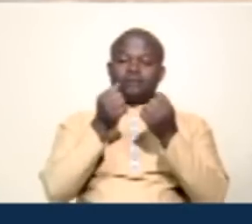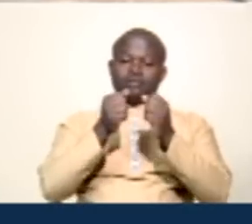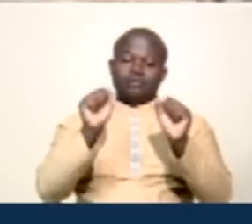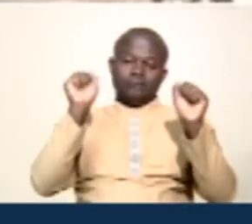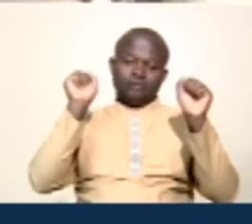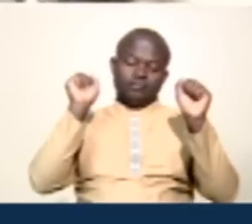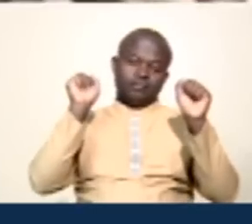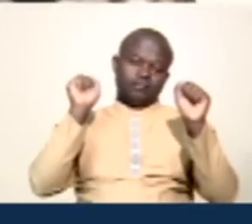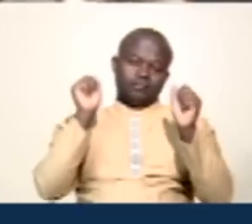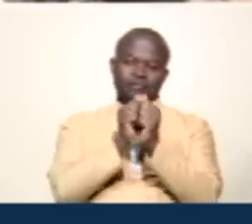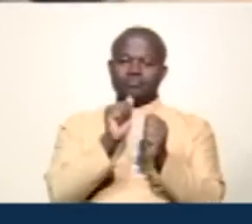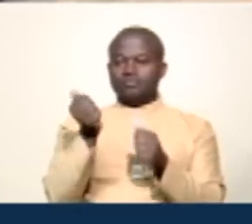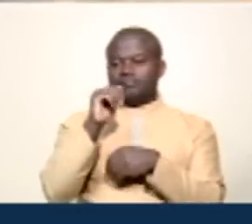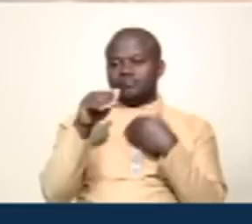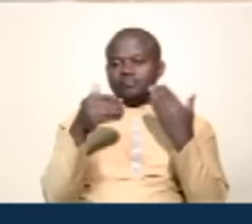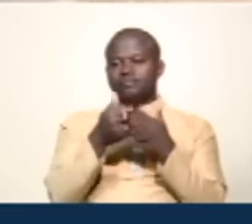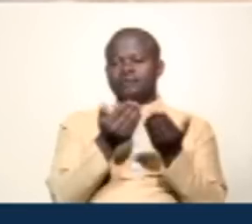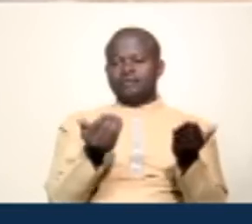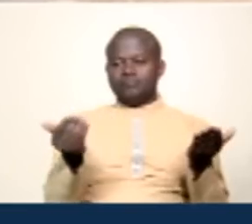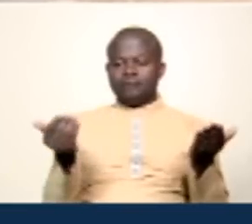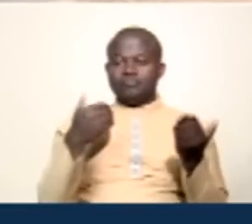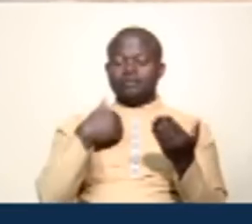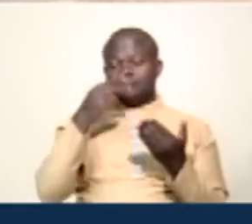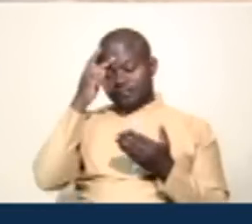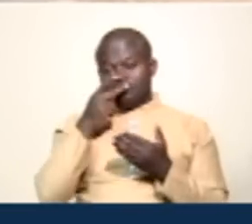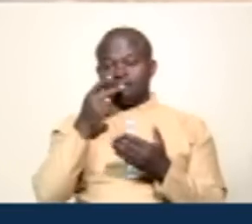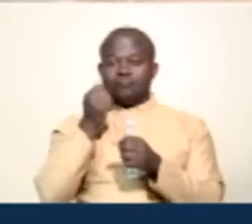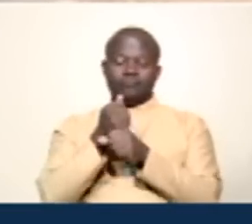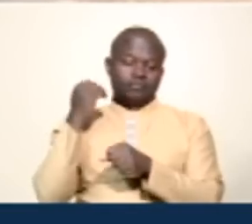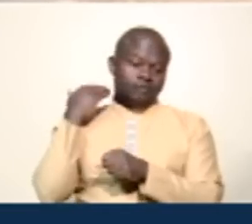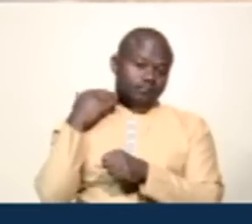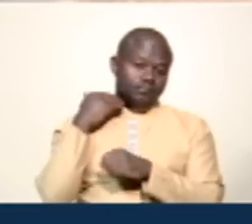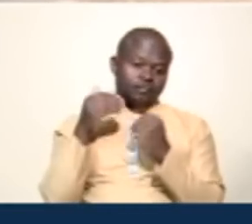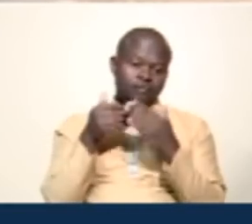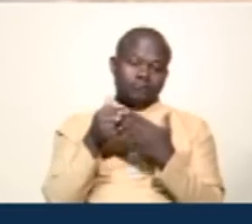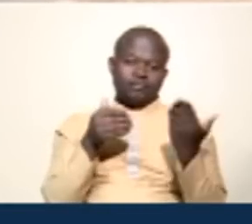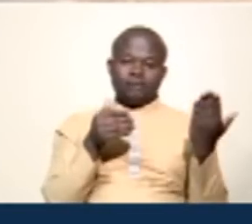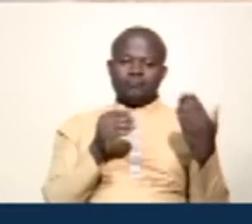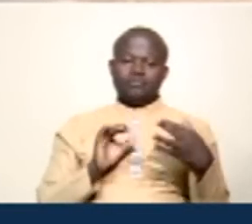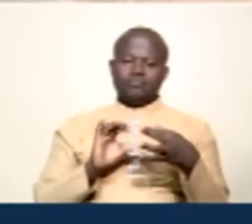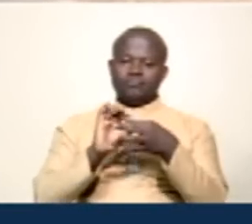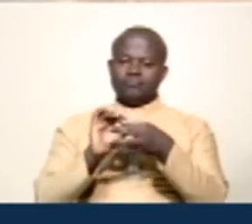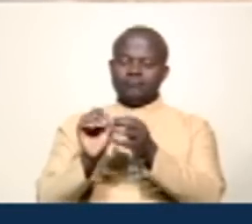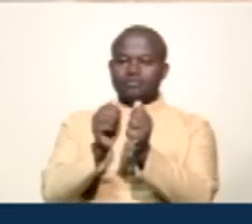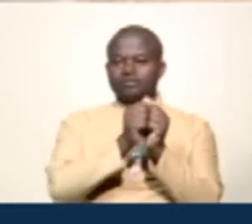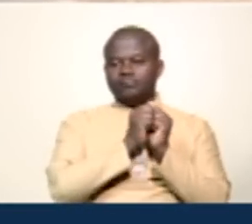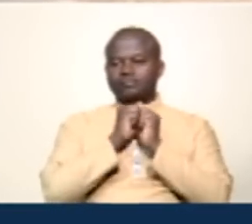icumu n'abandi bana bafite ababyeyi bakoze Jenoside, tuza guhuza tuba